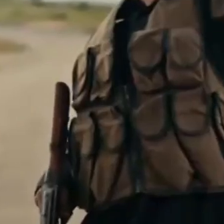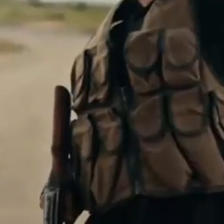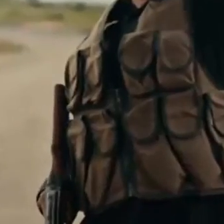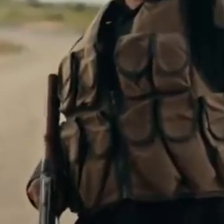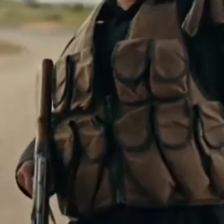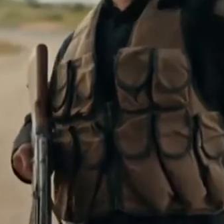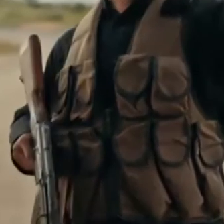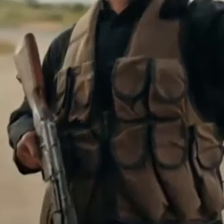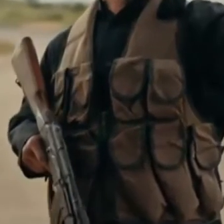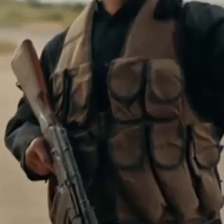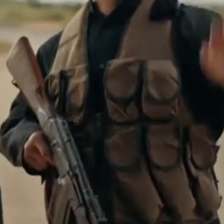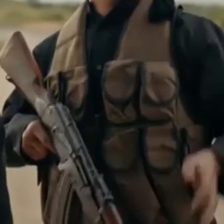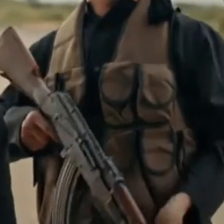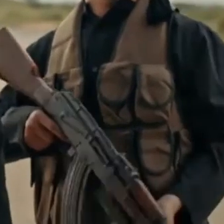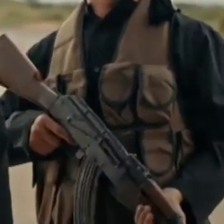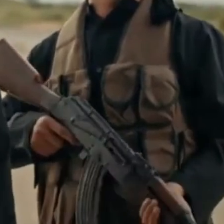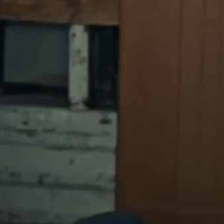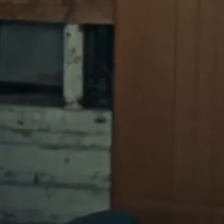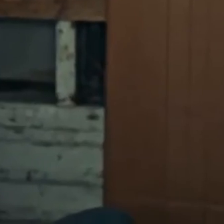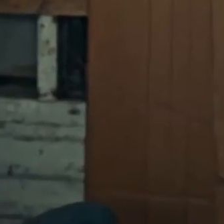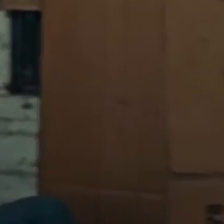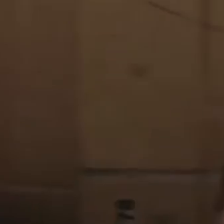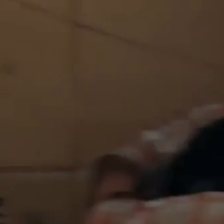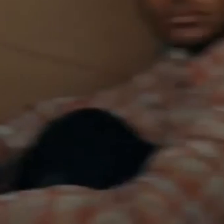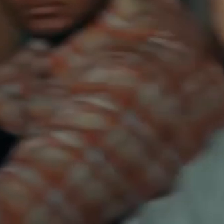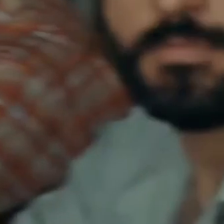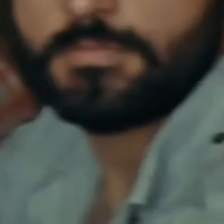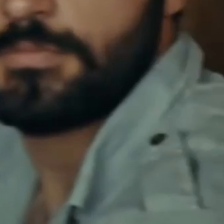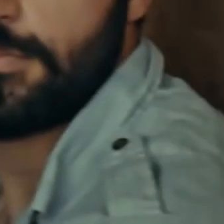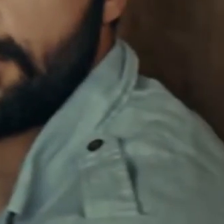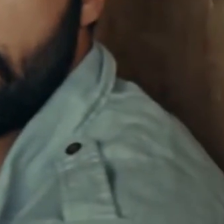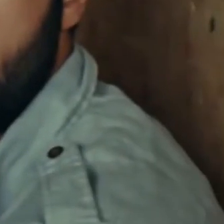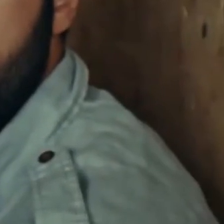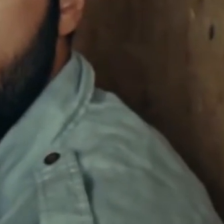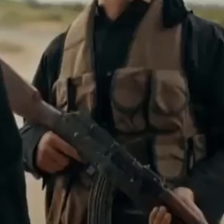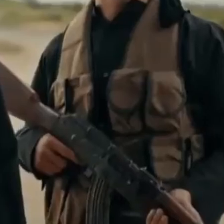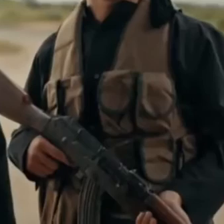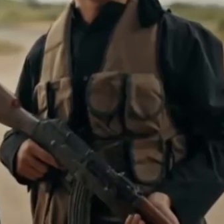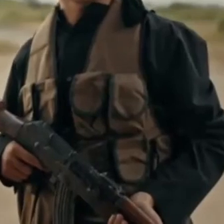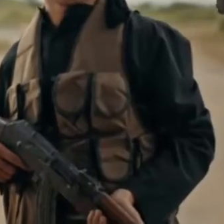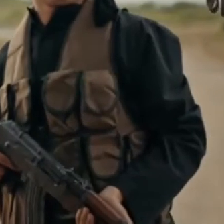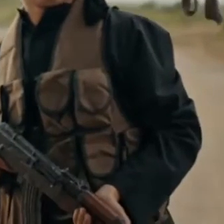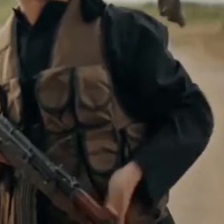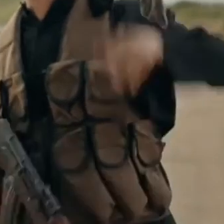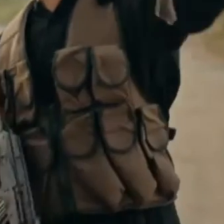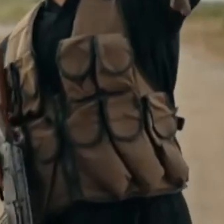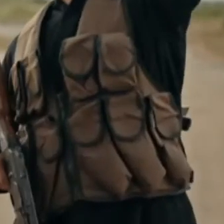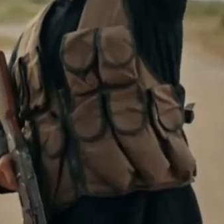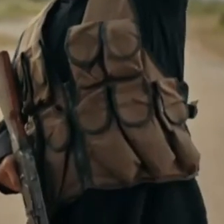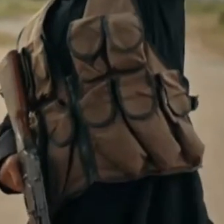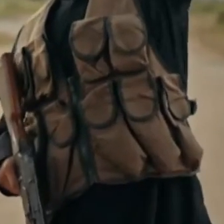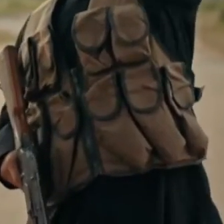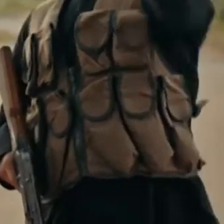Kasadakiler üç kişiler, Yusuf ve iki esmer genç. Şöyle bir yüzlerine baktılar.